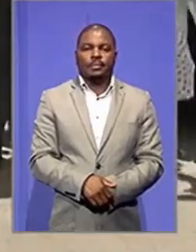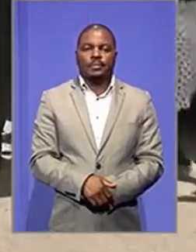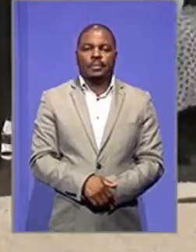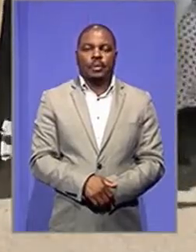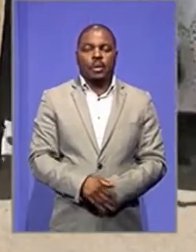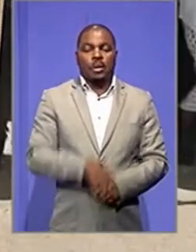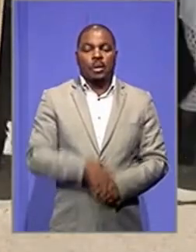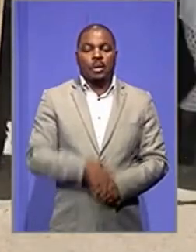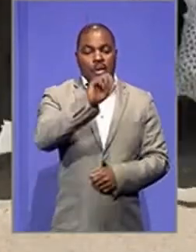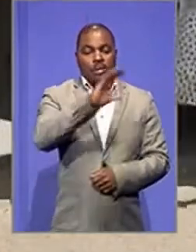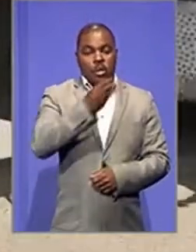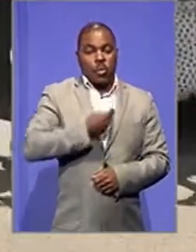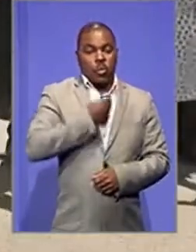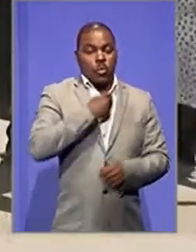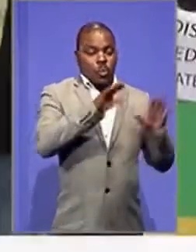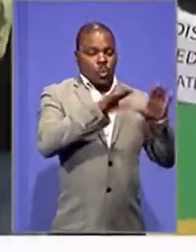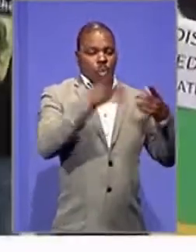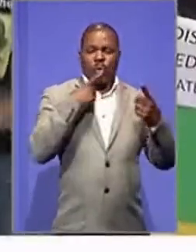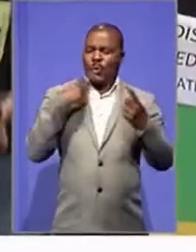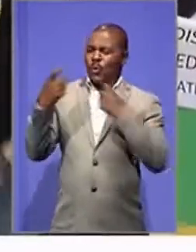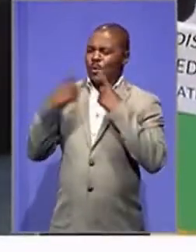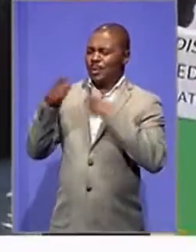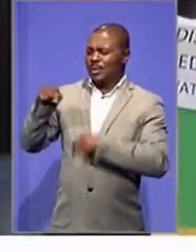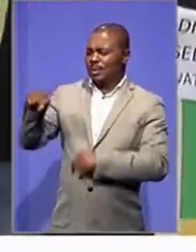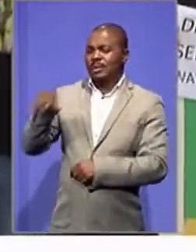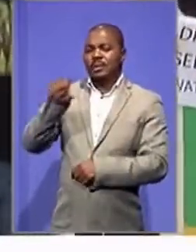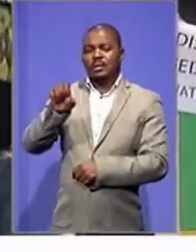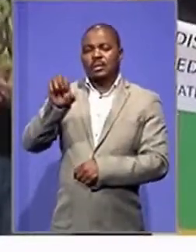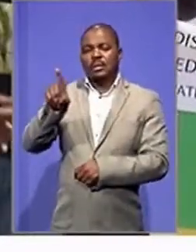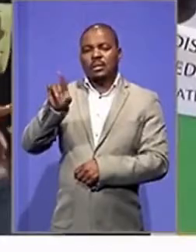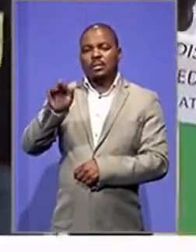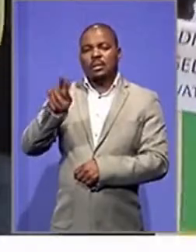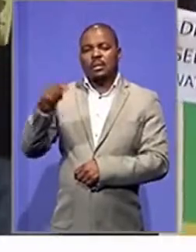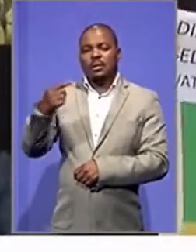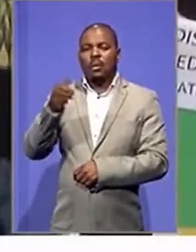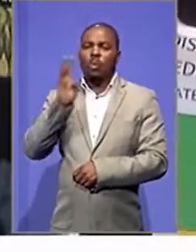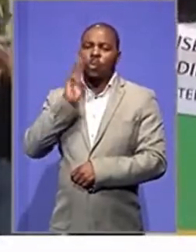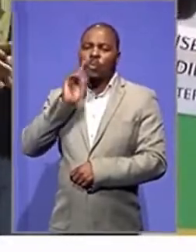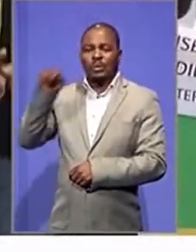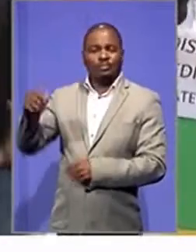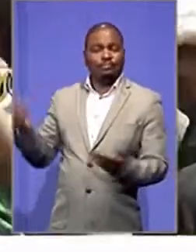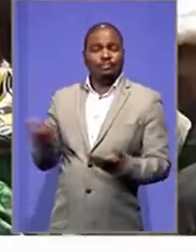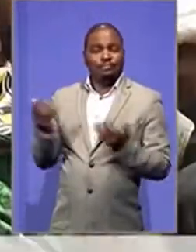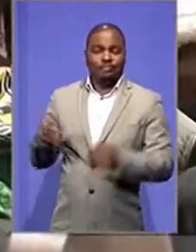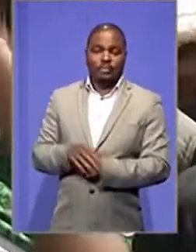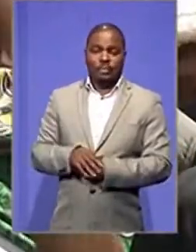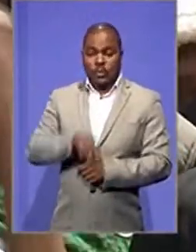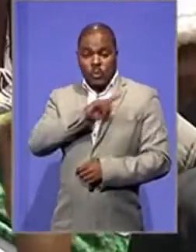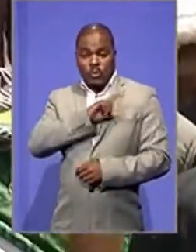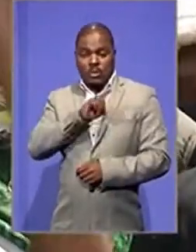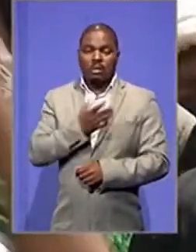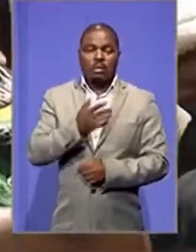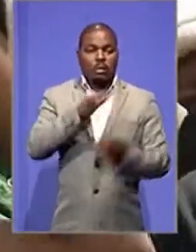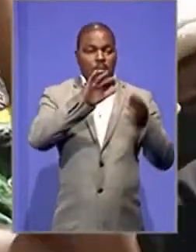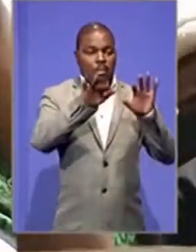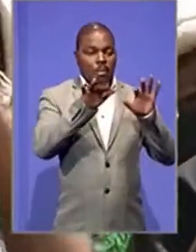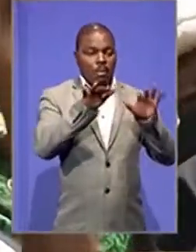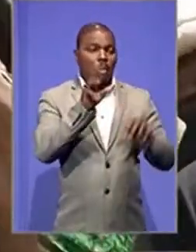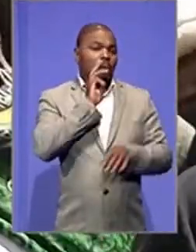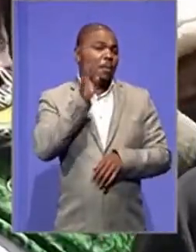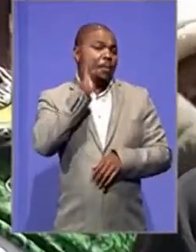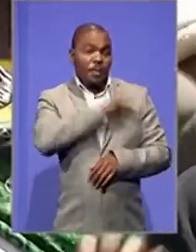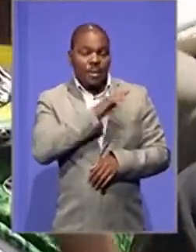Liki ya batjha ya ANC e tletleba ka Sedibeng Water. Liki e boletse ha tlhokeho ya metsi e le kotsi maphelong a baahi, mme